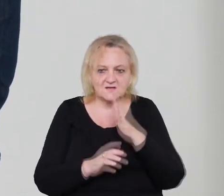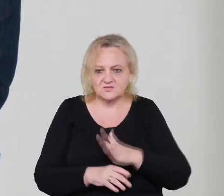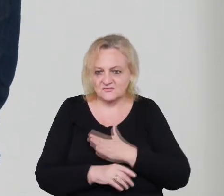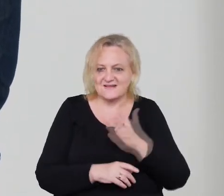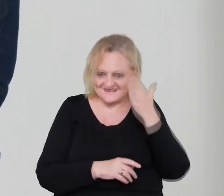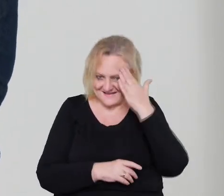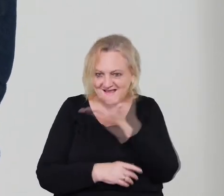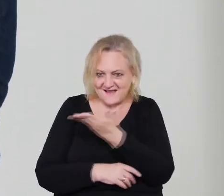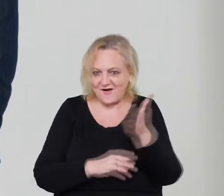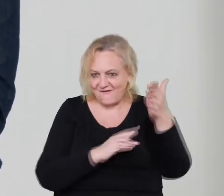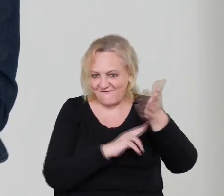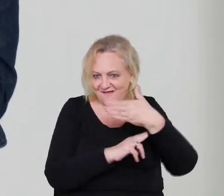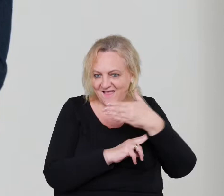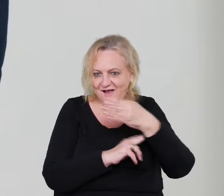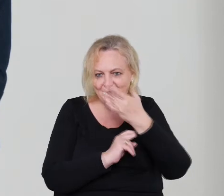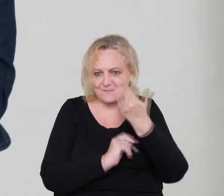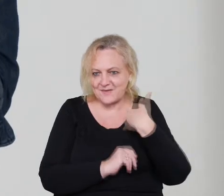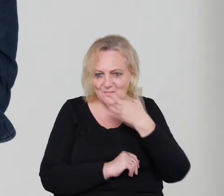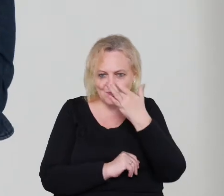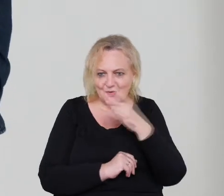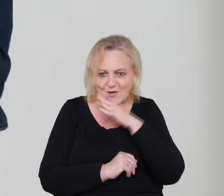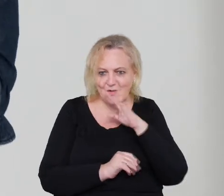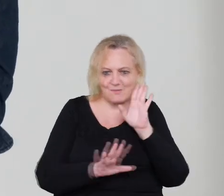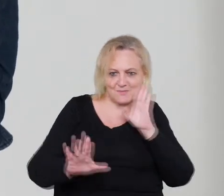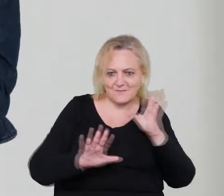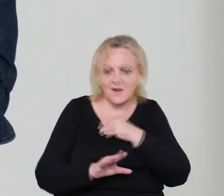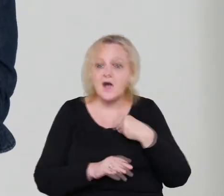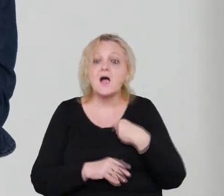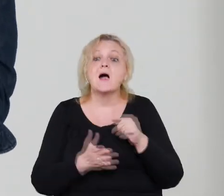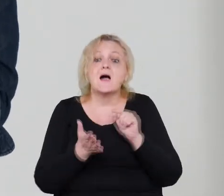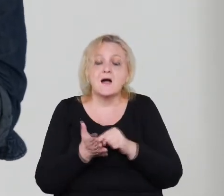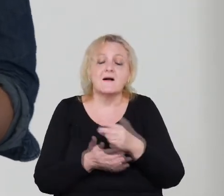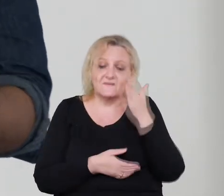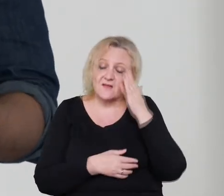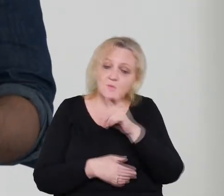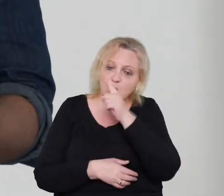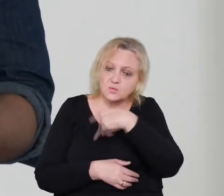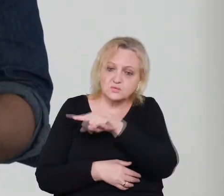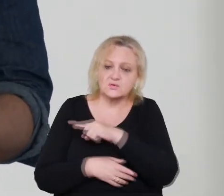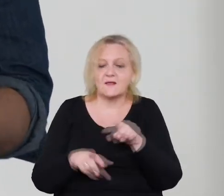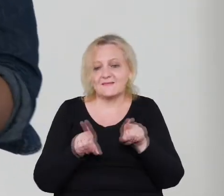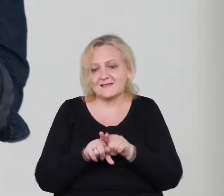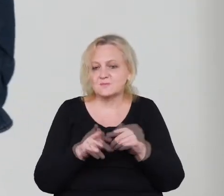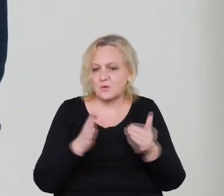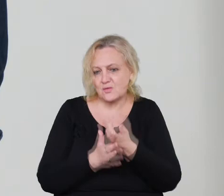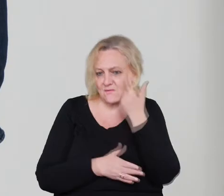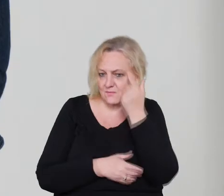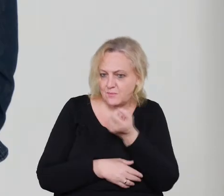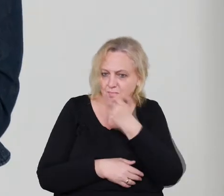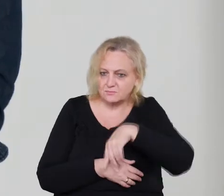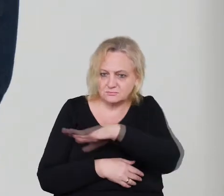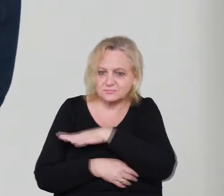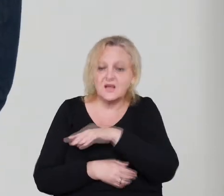znajomo do tego też trzeba pamiętać że to zależy no bo oczywiście naród jako takie też zupełnie nowy koncept związku z czym